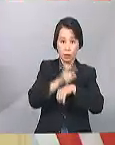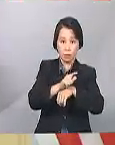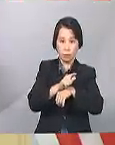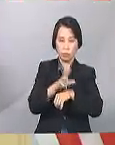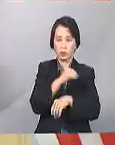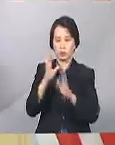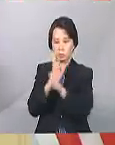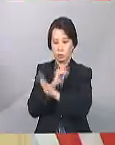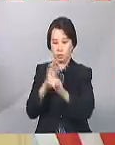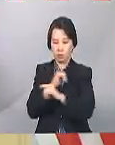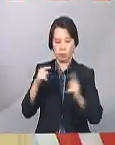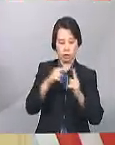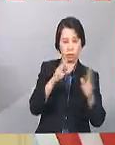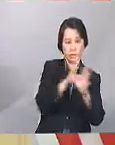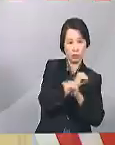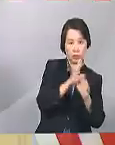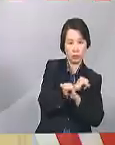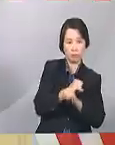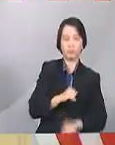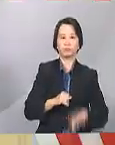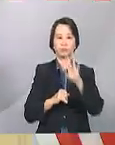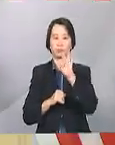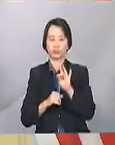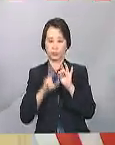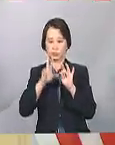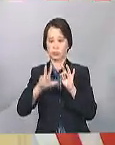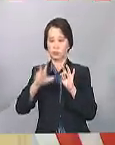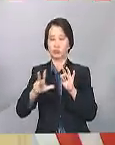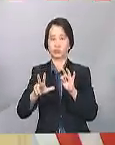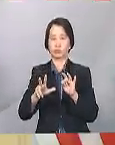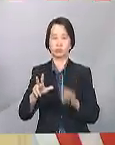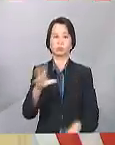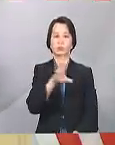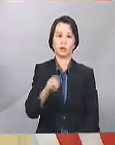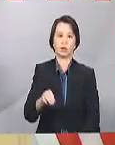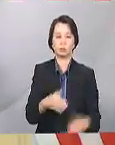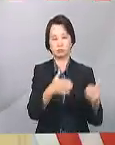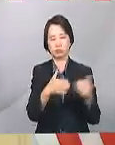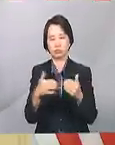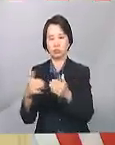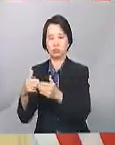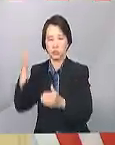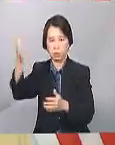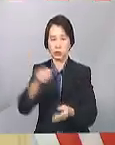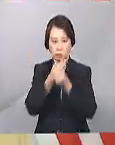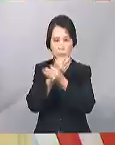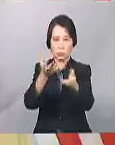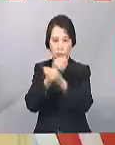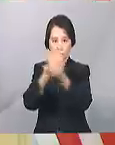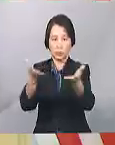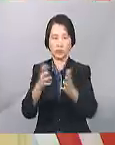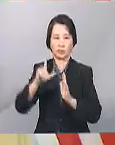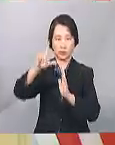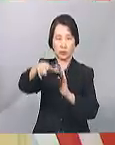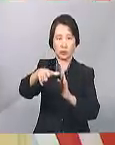zon Sarawak ke Sarawak 833. Dan begitulah seterusnya yang akan saya maklumkan